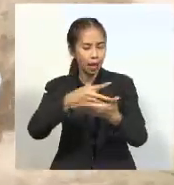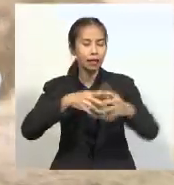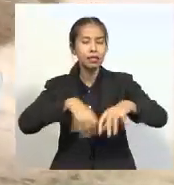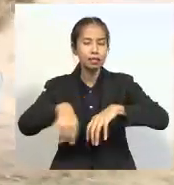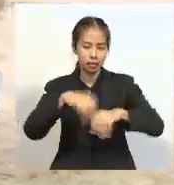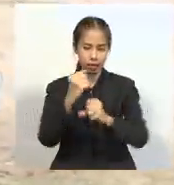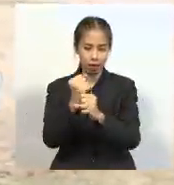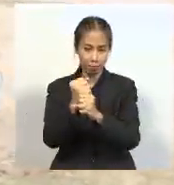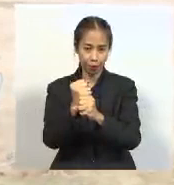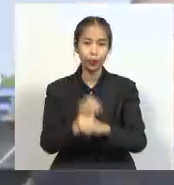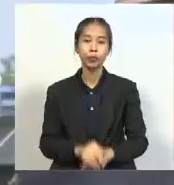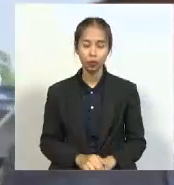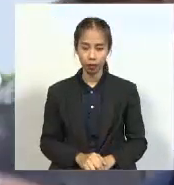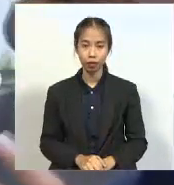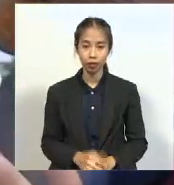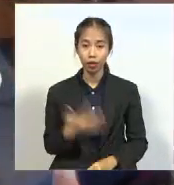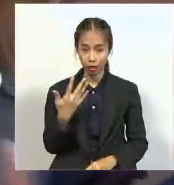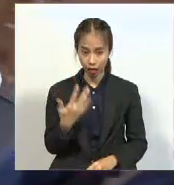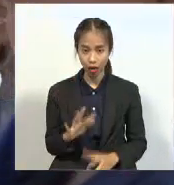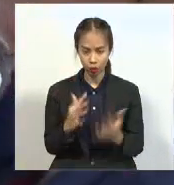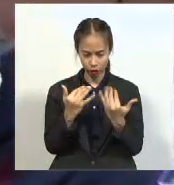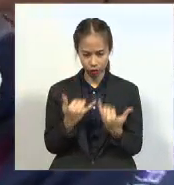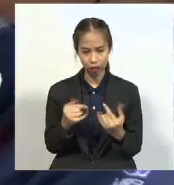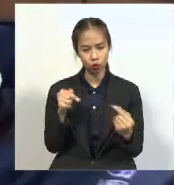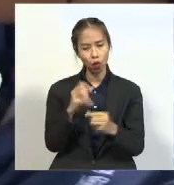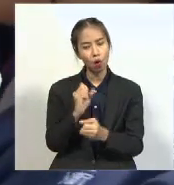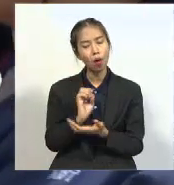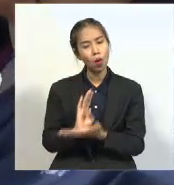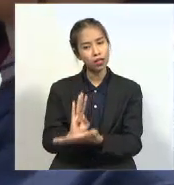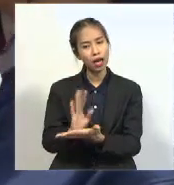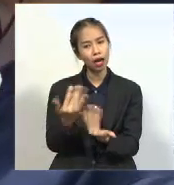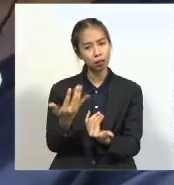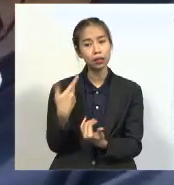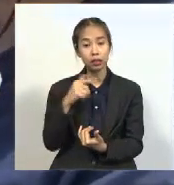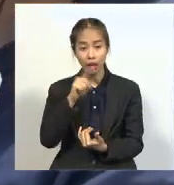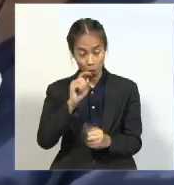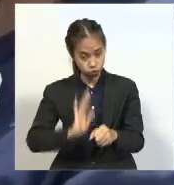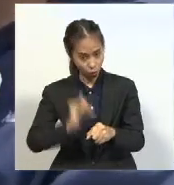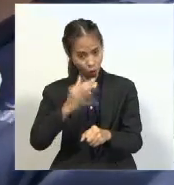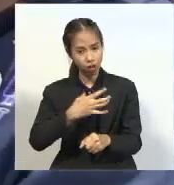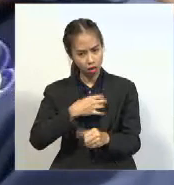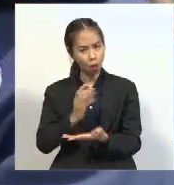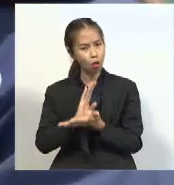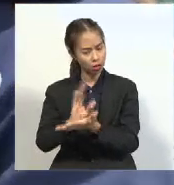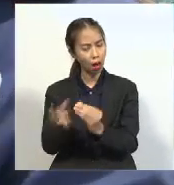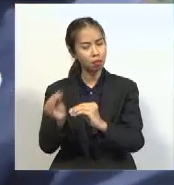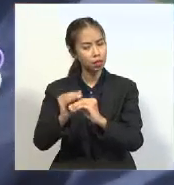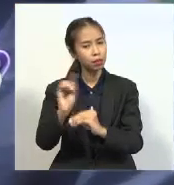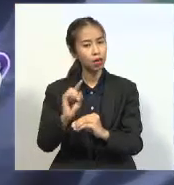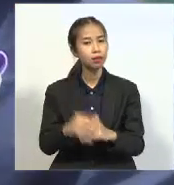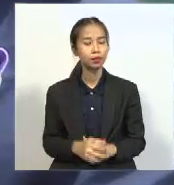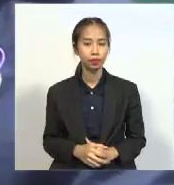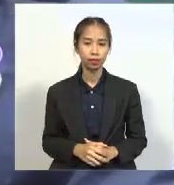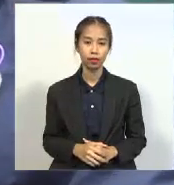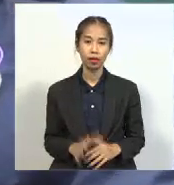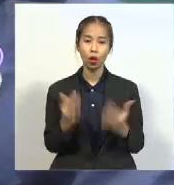ครับ ค่ะแล้วหลังจากนี้เห็นว่าเรื่องของการรับบริจาคต่างๆนี้ทางปศุสัตว์เองมีเพียงพอไหมหรือว่ายังต้องการรับสิ่งของบริจาคอยู่ไหมคะ อ๋